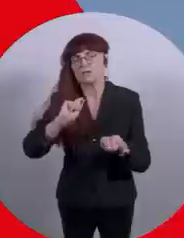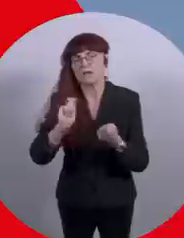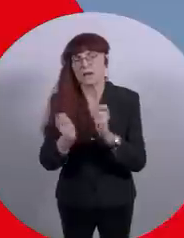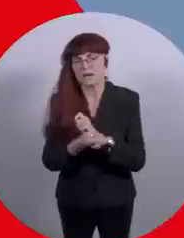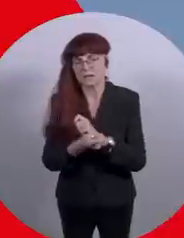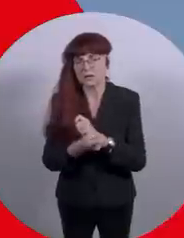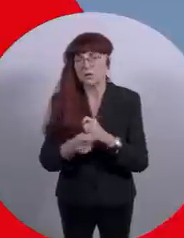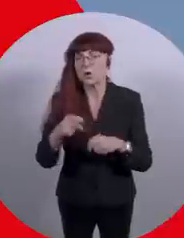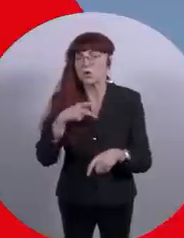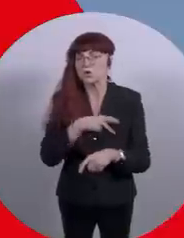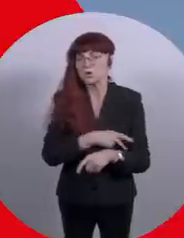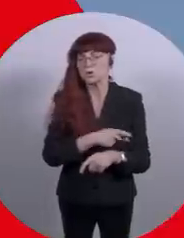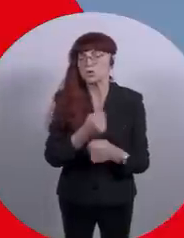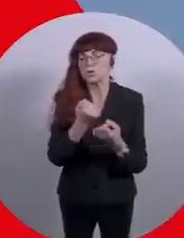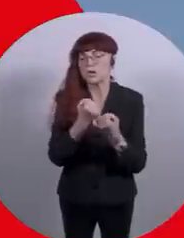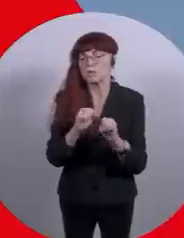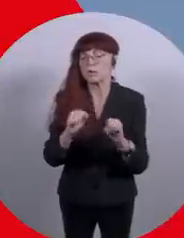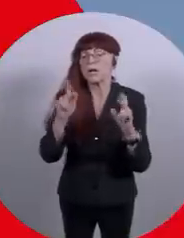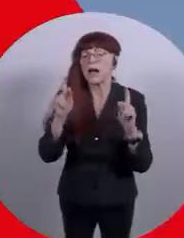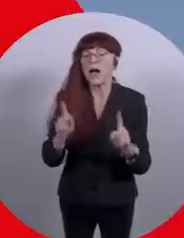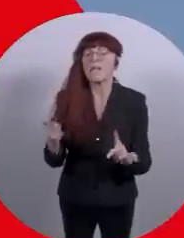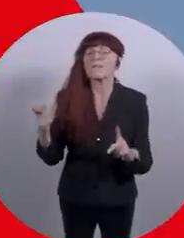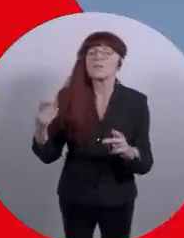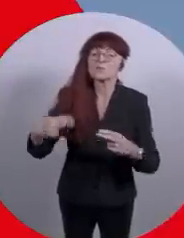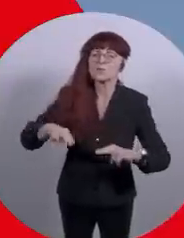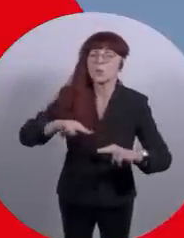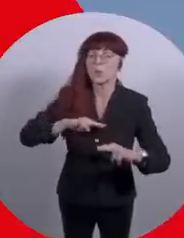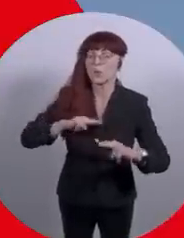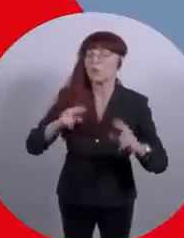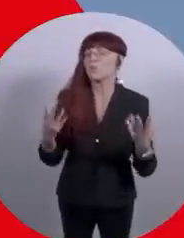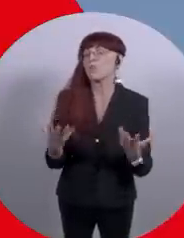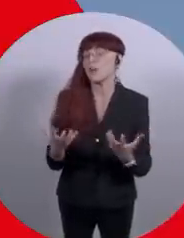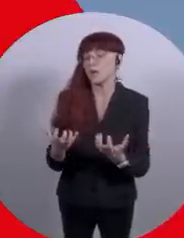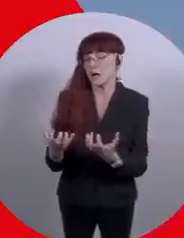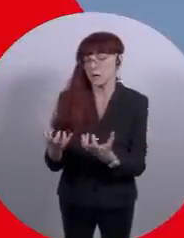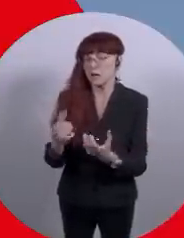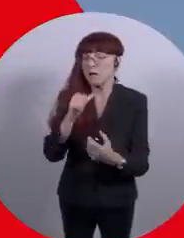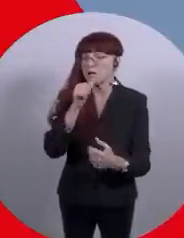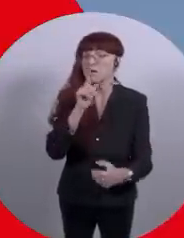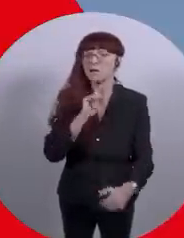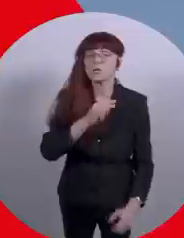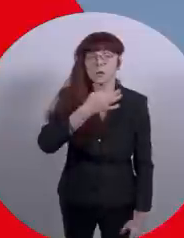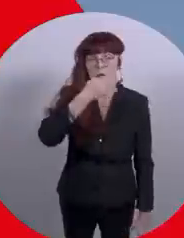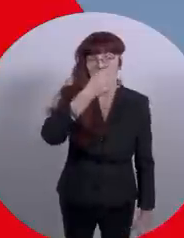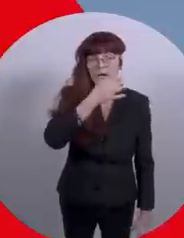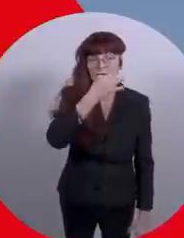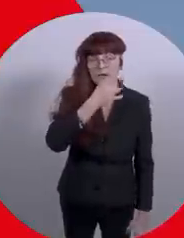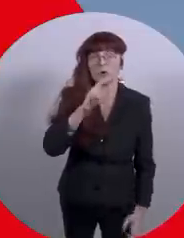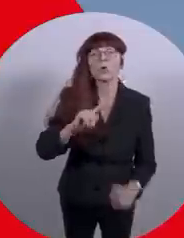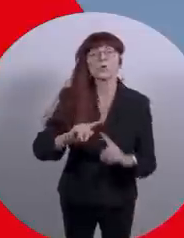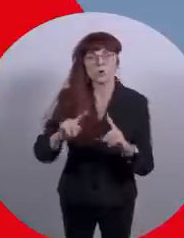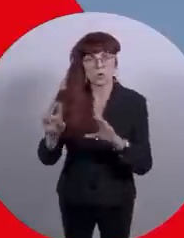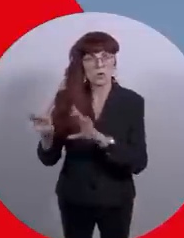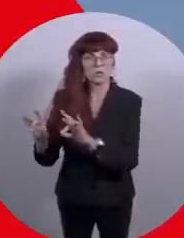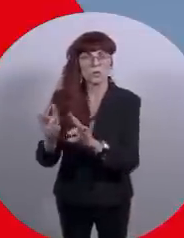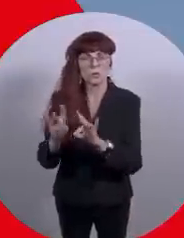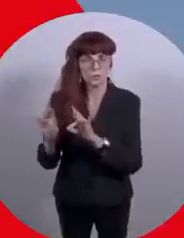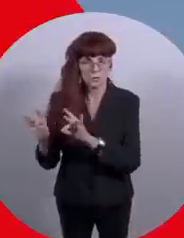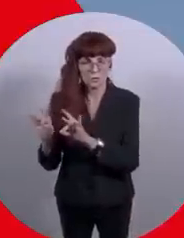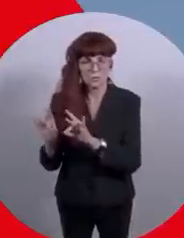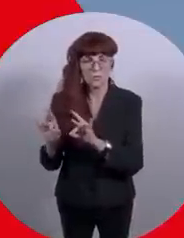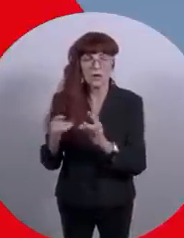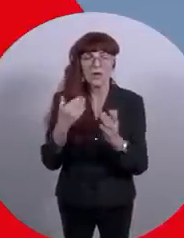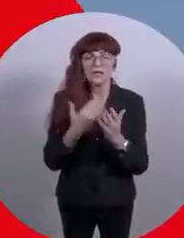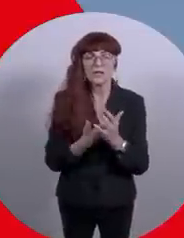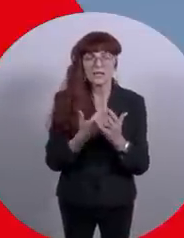wirkt damit Sozialdemokratie nicht nur redet sondern auch wieder tut in diesem Sinne lasst uns